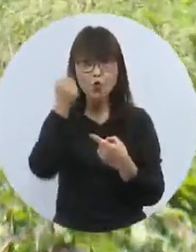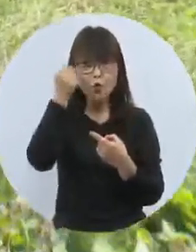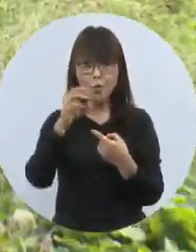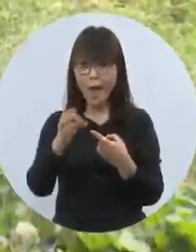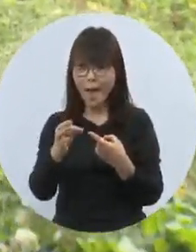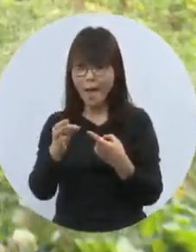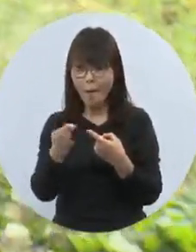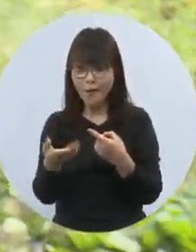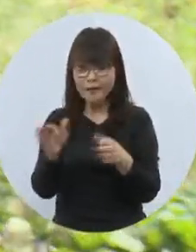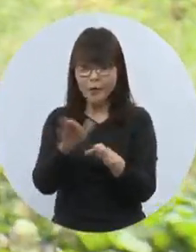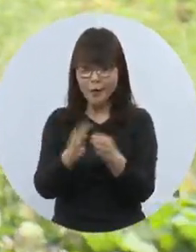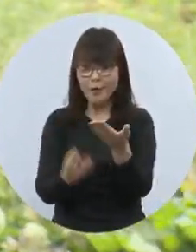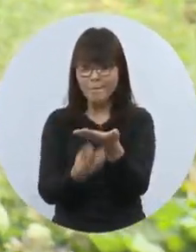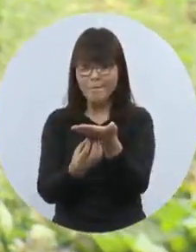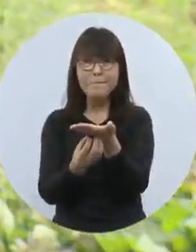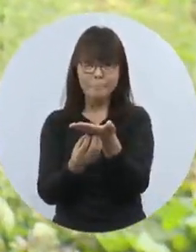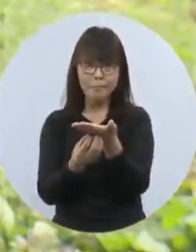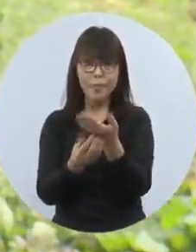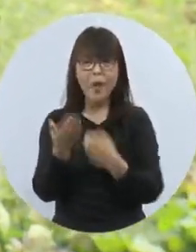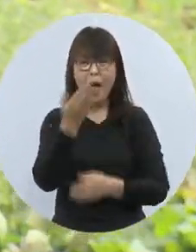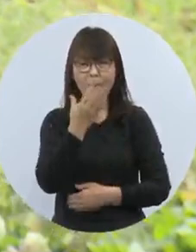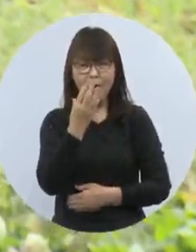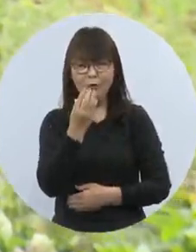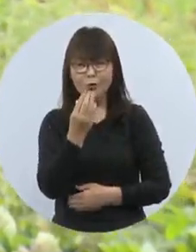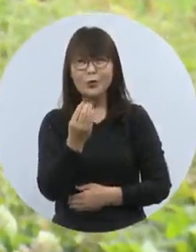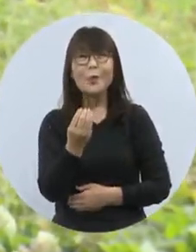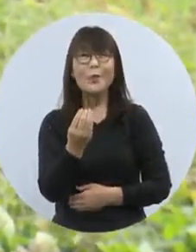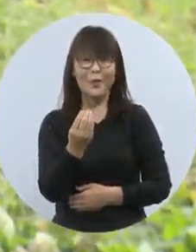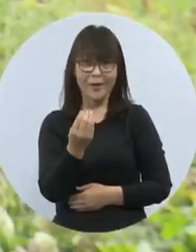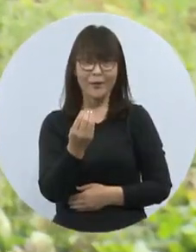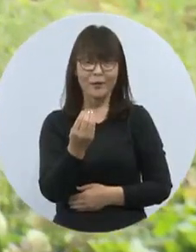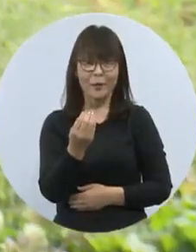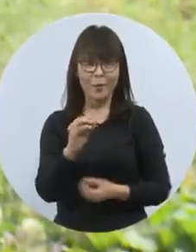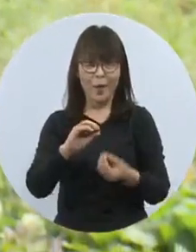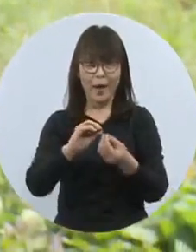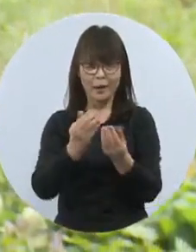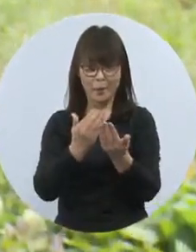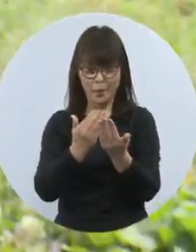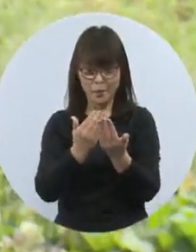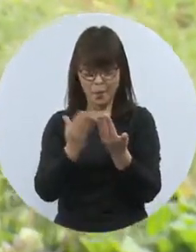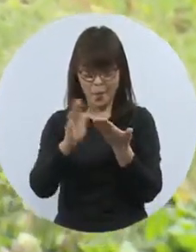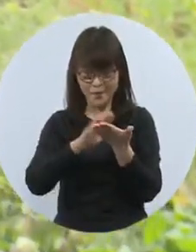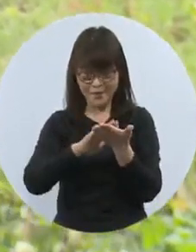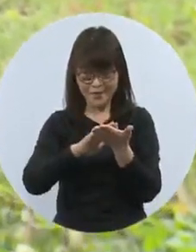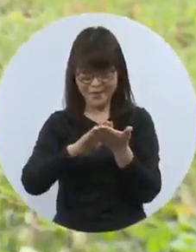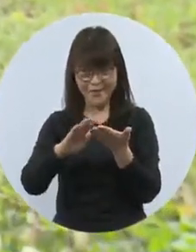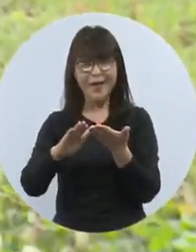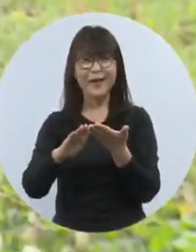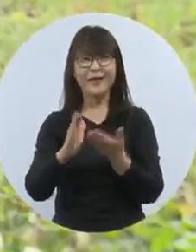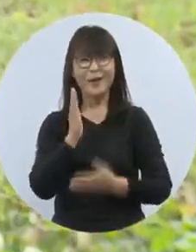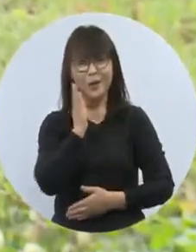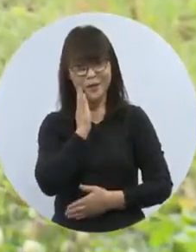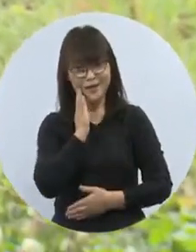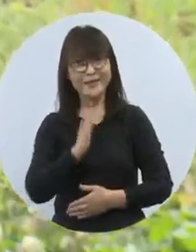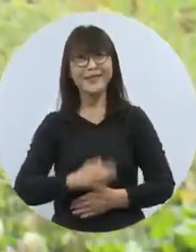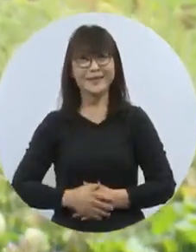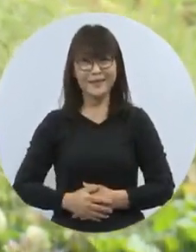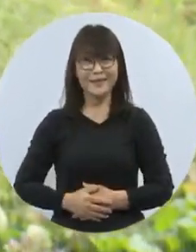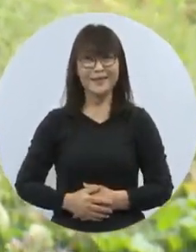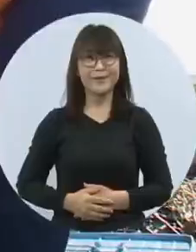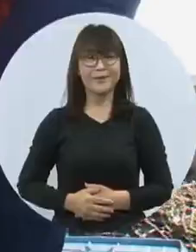ですね。そうするとちょっと甘酸っぱい感じなんですけど、色も綺麗に上がって美味しいです。は